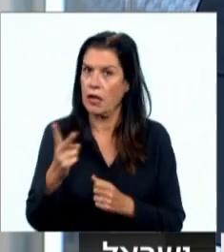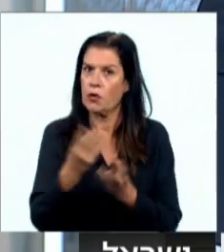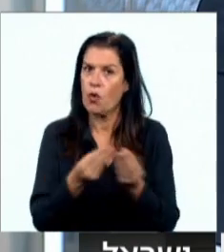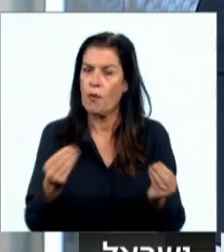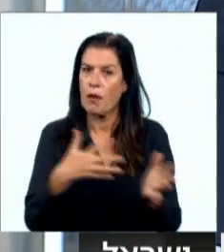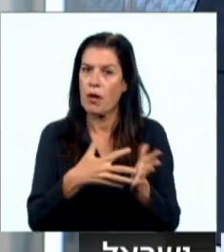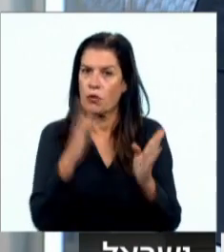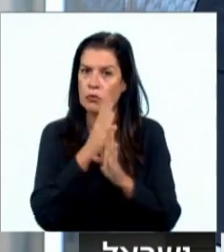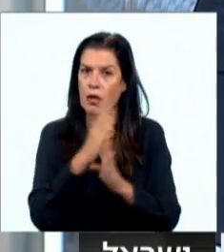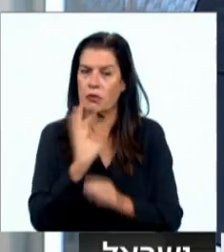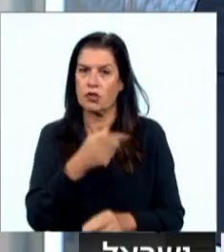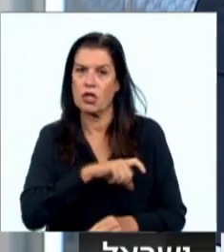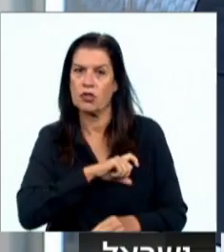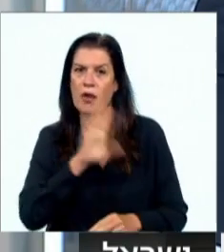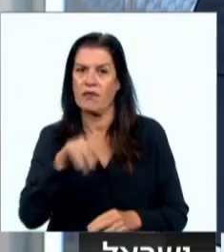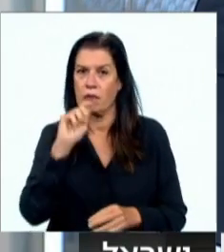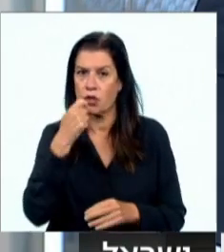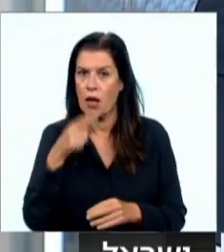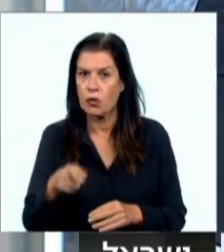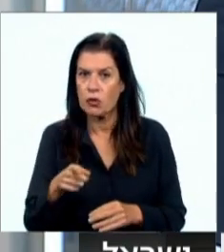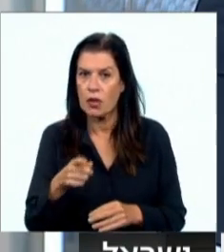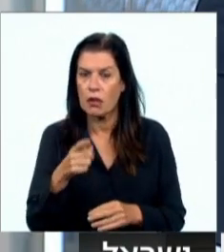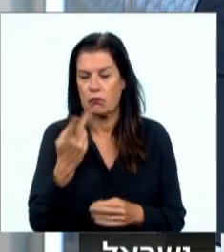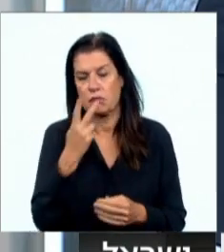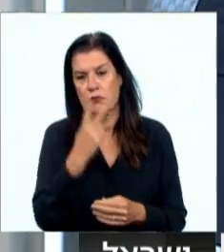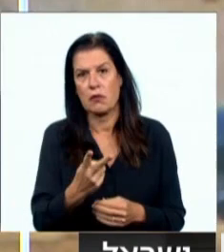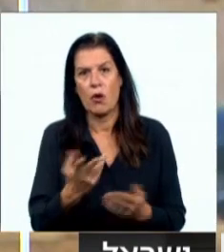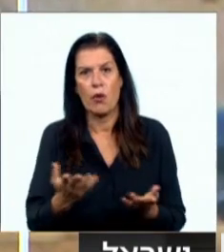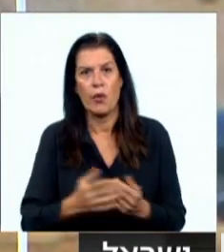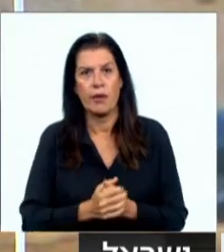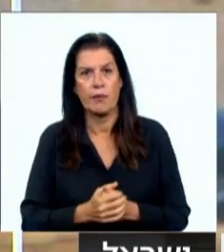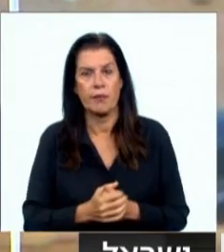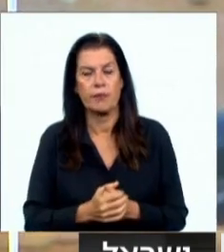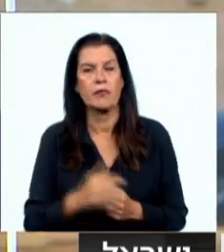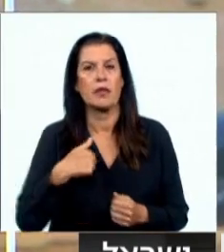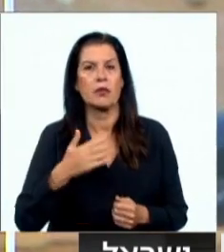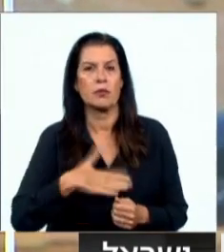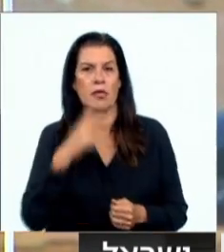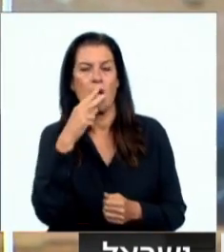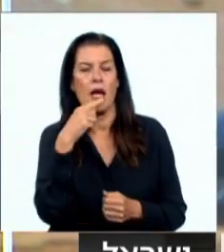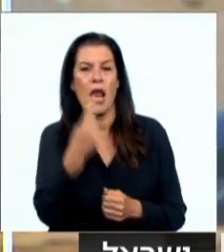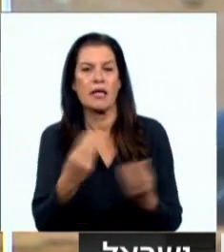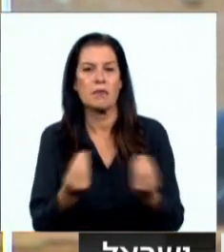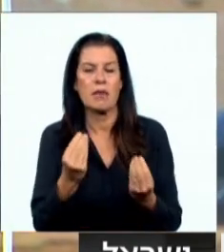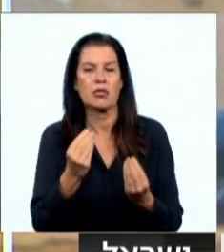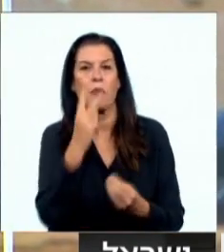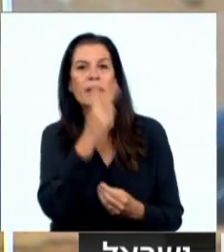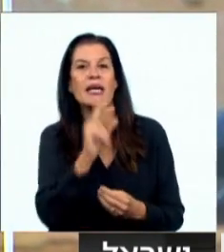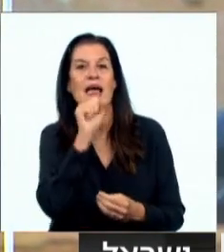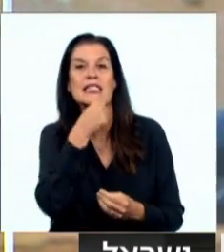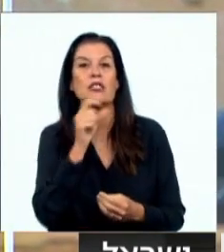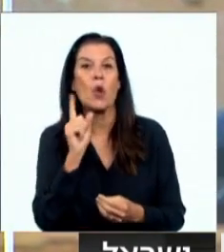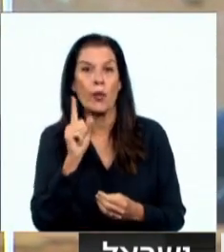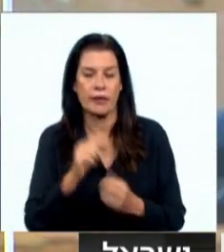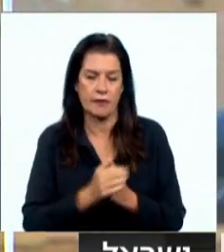אגף המודיעין. אז הכל יצטלם. אני רוצה להגיד משהו בראייה היסטורית. כשאנחנו נכנסנו למלחמת העצמאות, זה